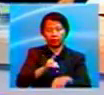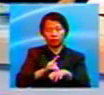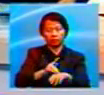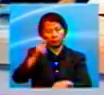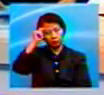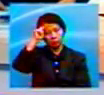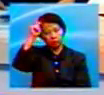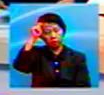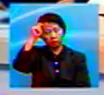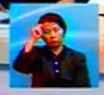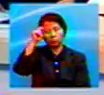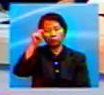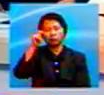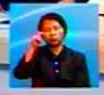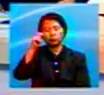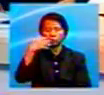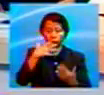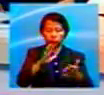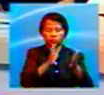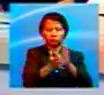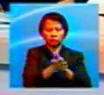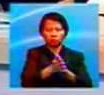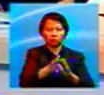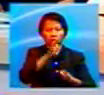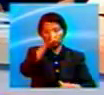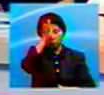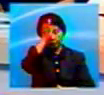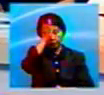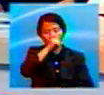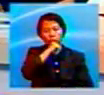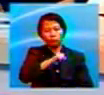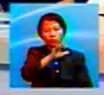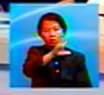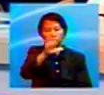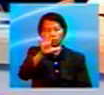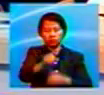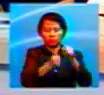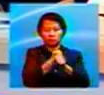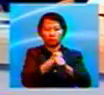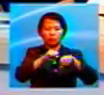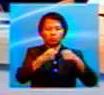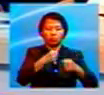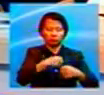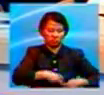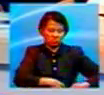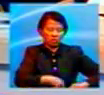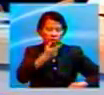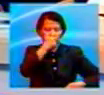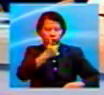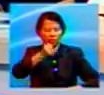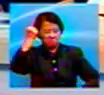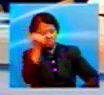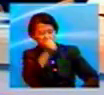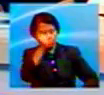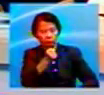Takir dekat Kuala Terengganu, Terengganu, telah mengakibatkan pesara tentera berusia 55 tahun patah tulang rusuk akibat tikaman